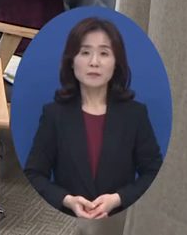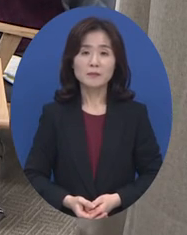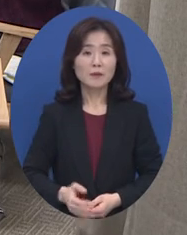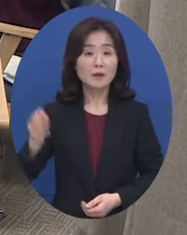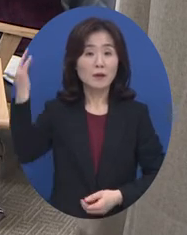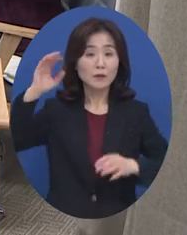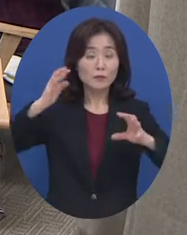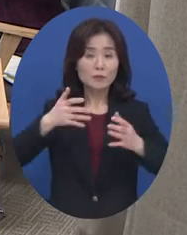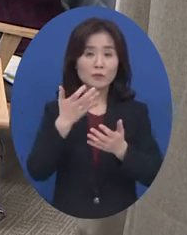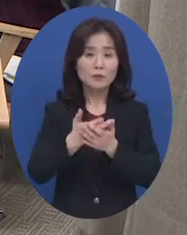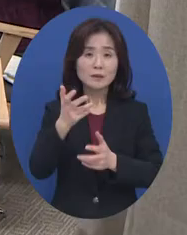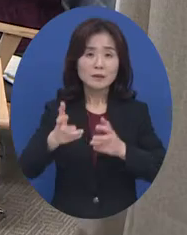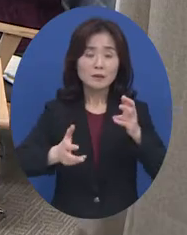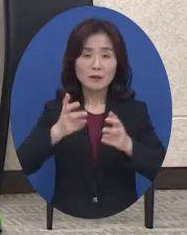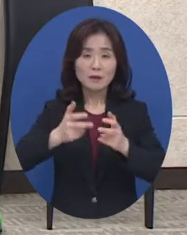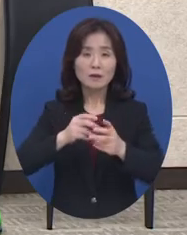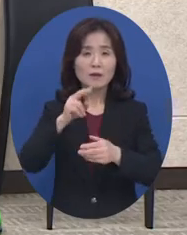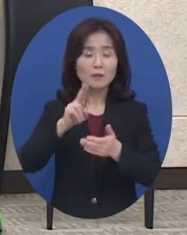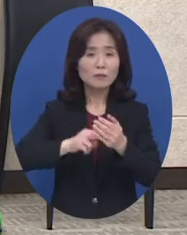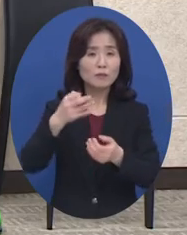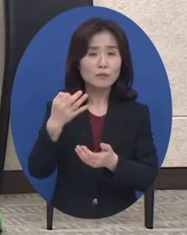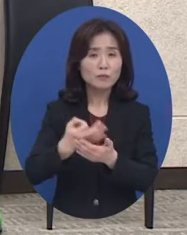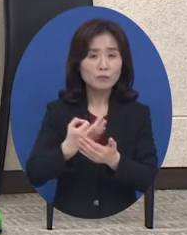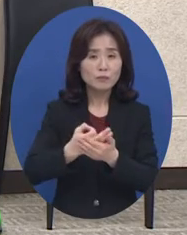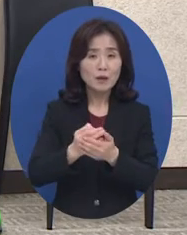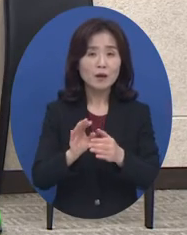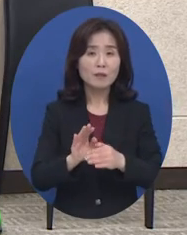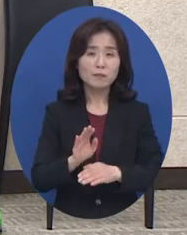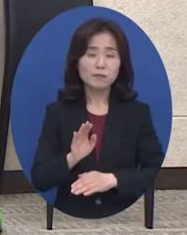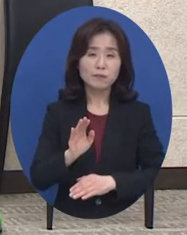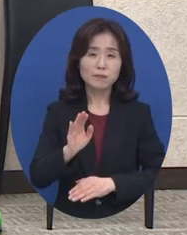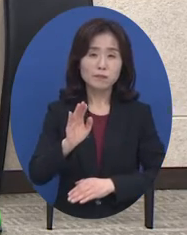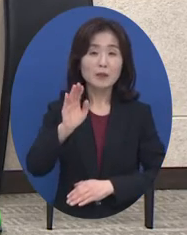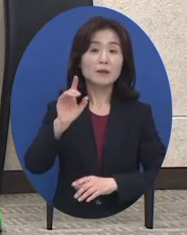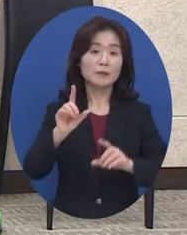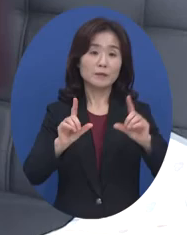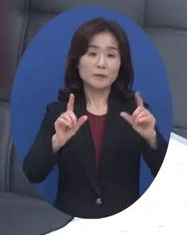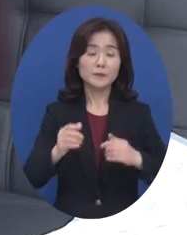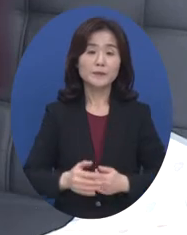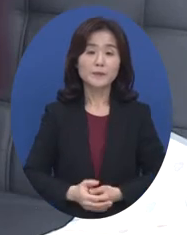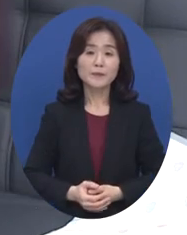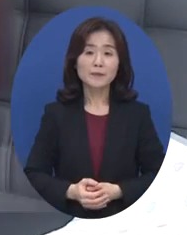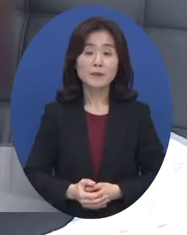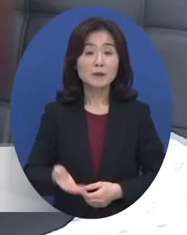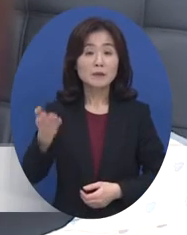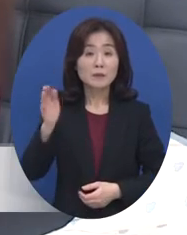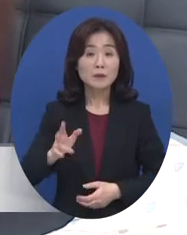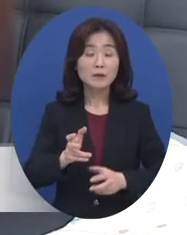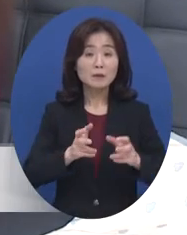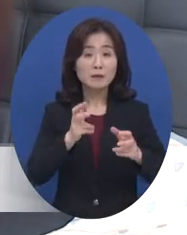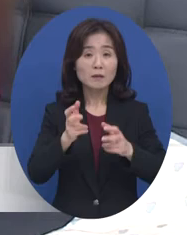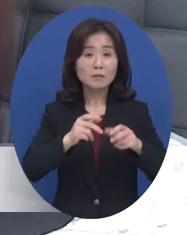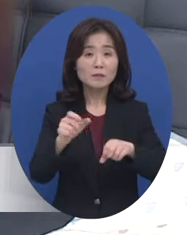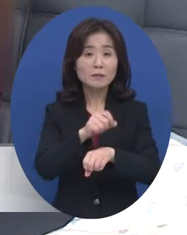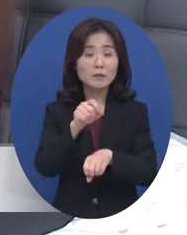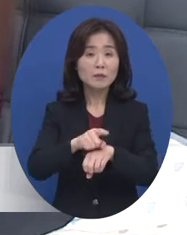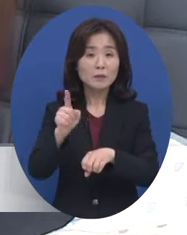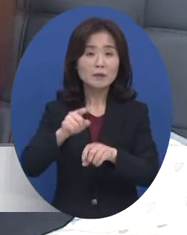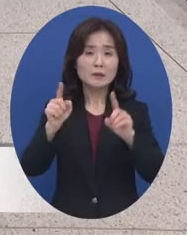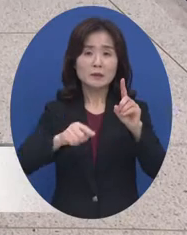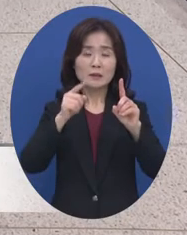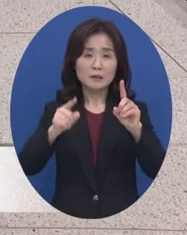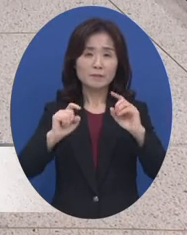우리나라 콘텐츠산업 매출은 최근 꾸준한 증가세를 보이고 있습니다 하지만 산업 특성 산 1인